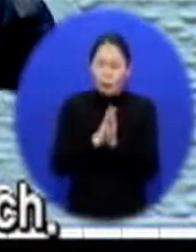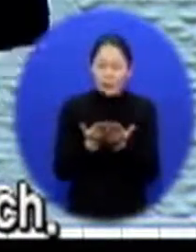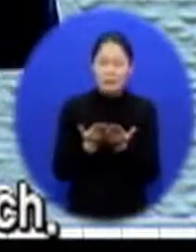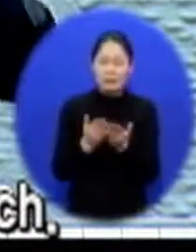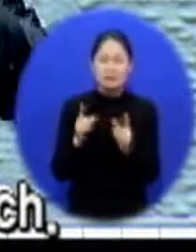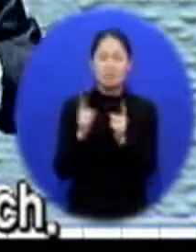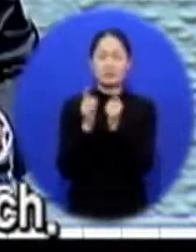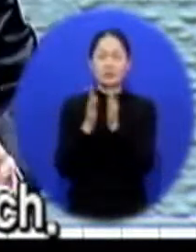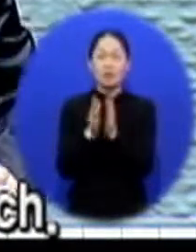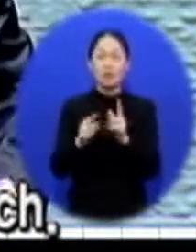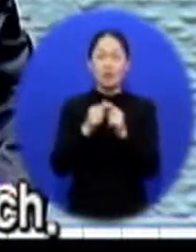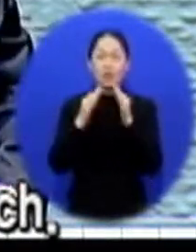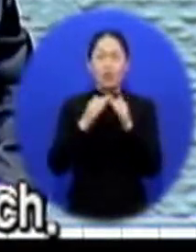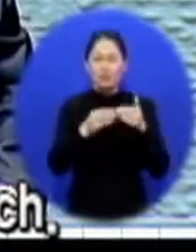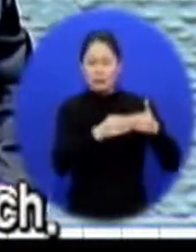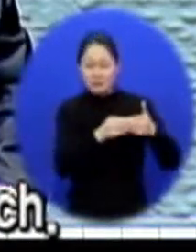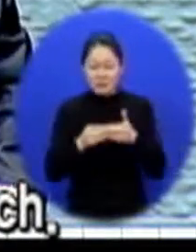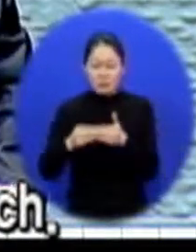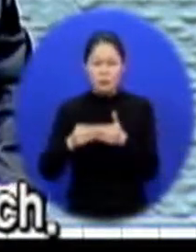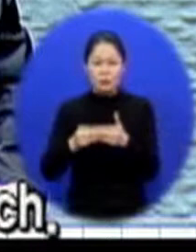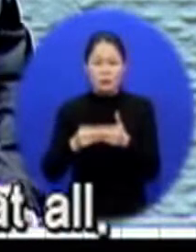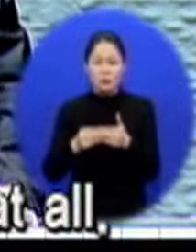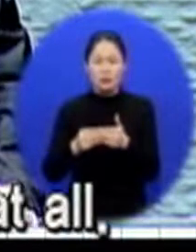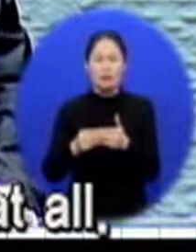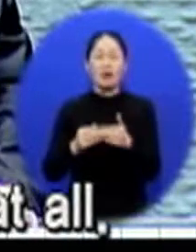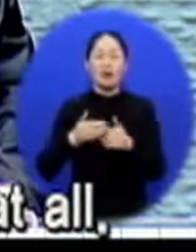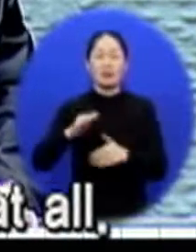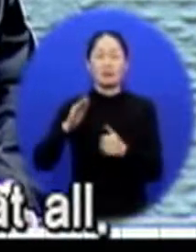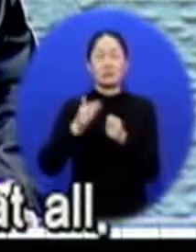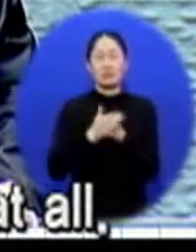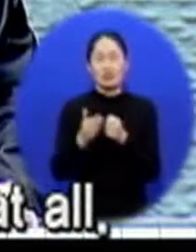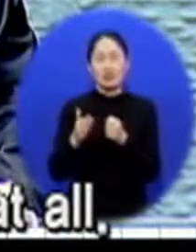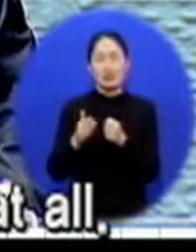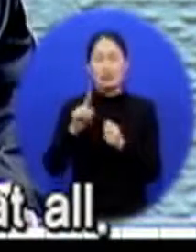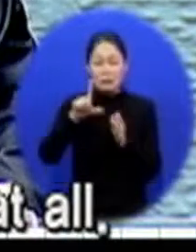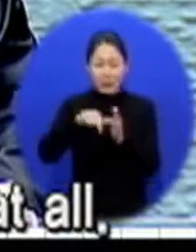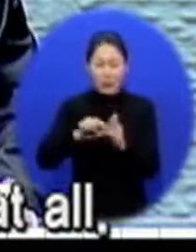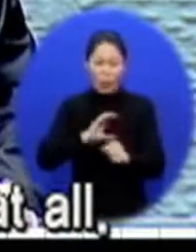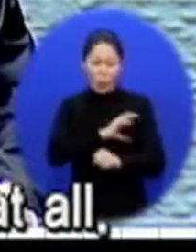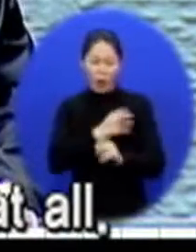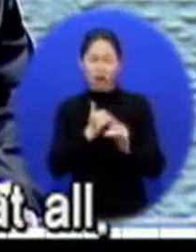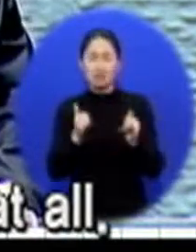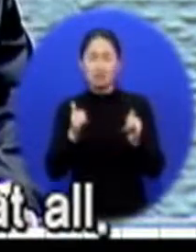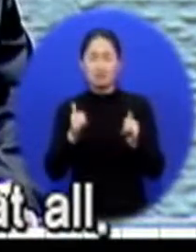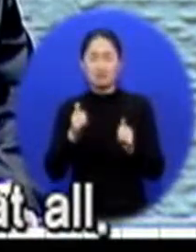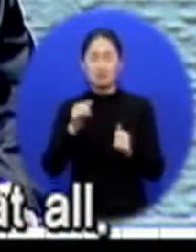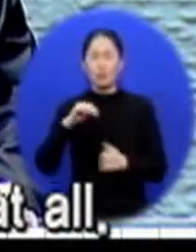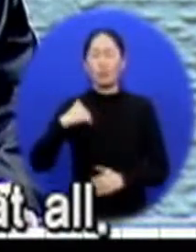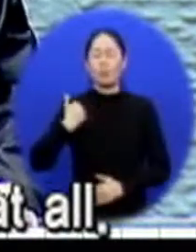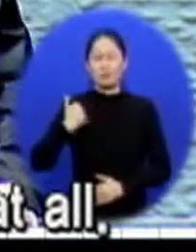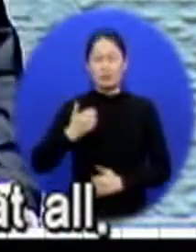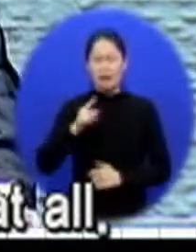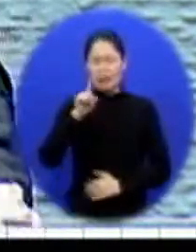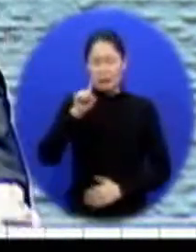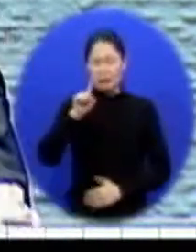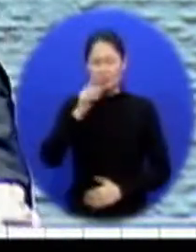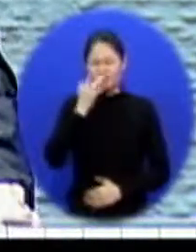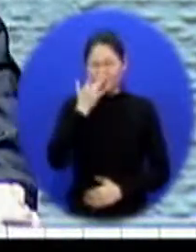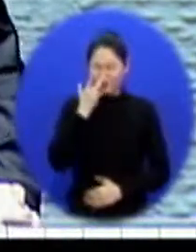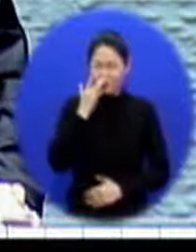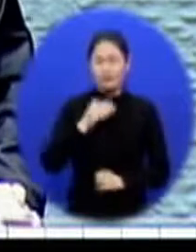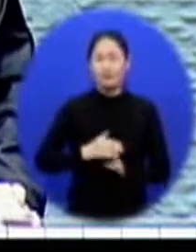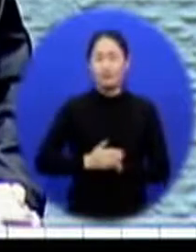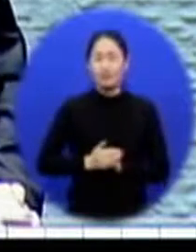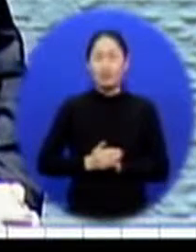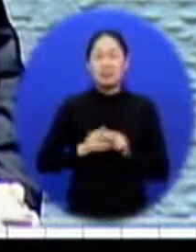이끌어 가시는 것이기 때문에요 그걸 당시의 권 제자들은 전혀 알 수가 없었죠 지금 더